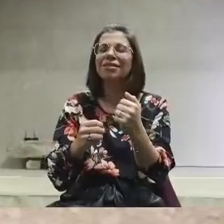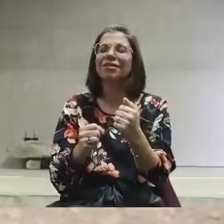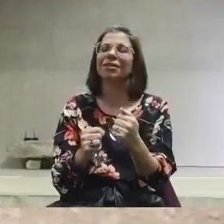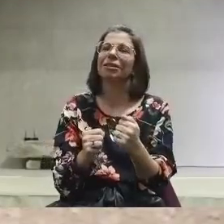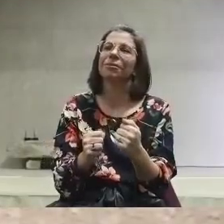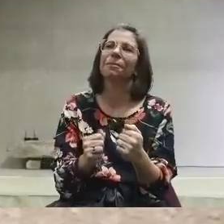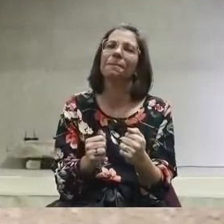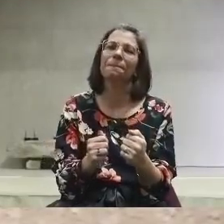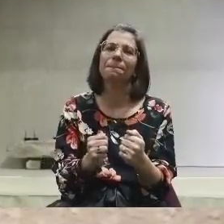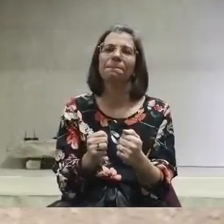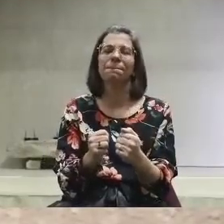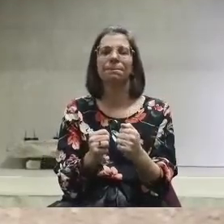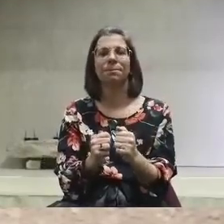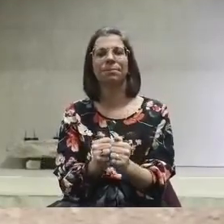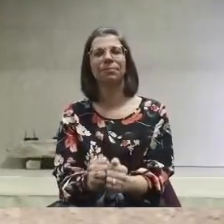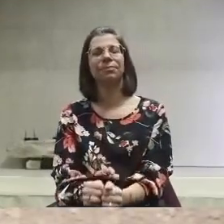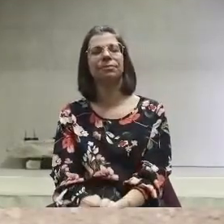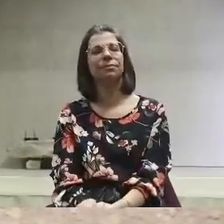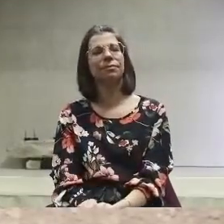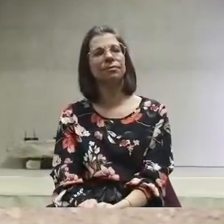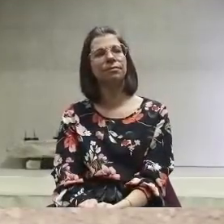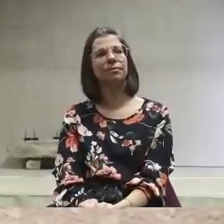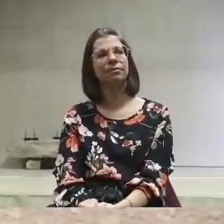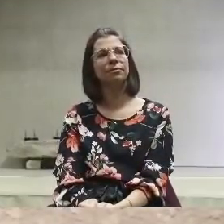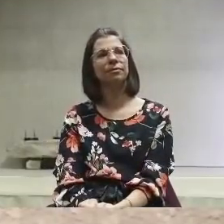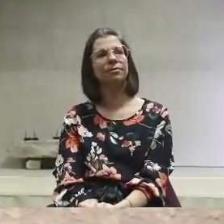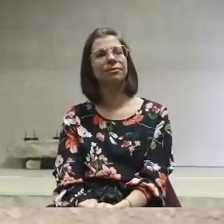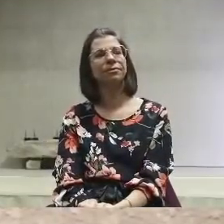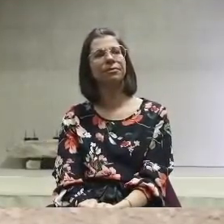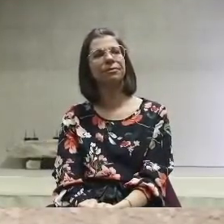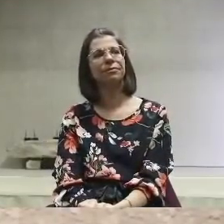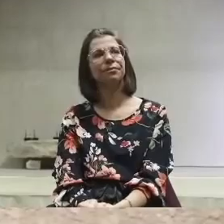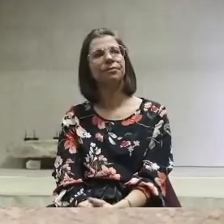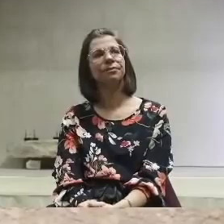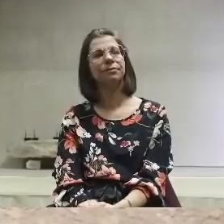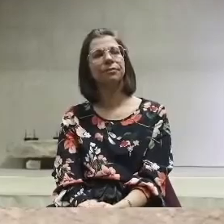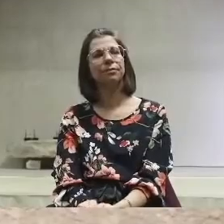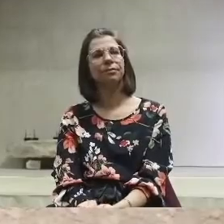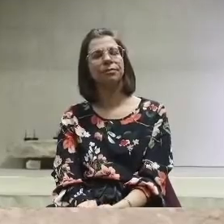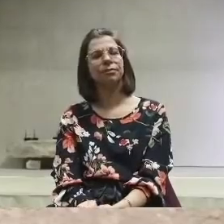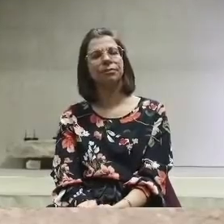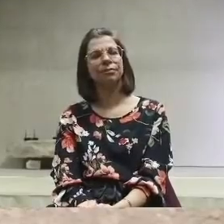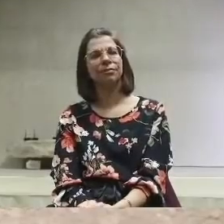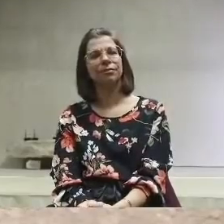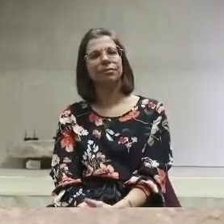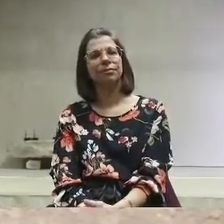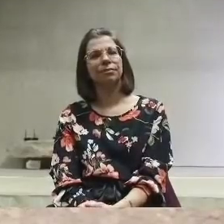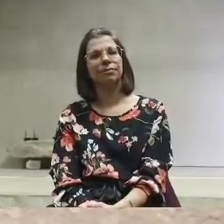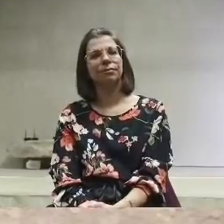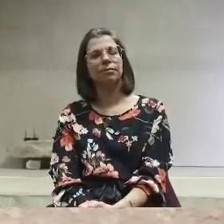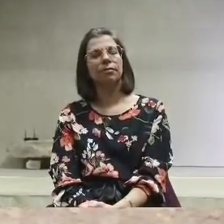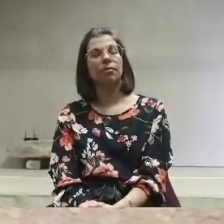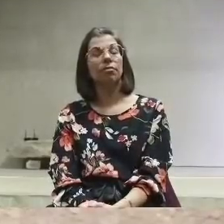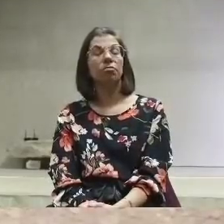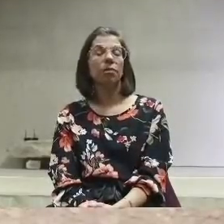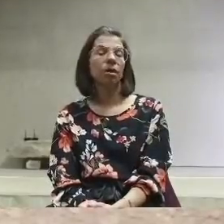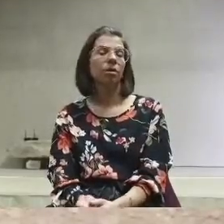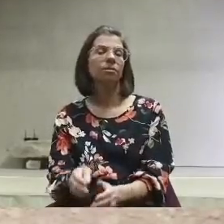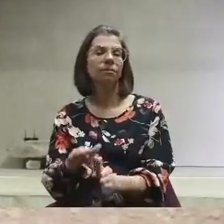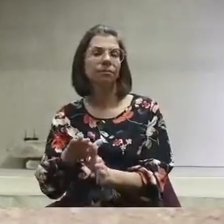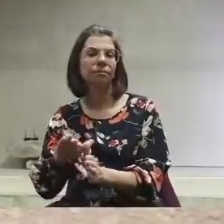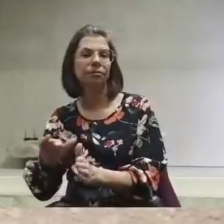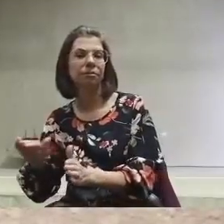Imaginez que vous soyez endetté jusqu'au cou. Et peut-être qu'aujourd'hui, il y a des gens qui ont des problèmes